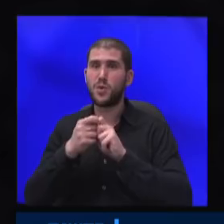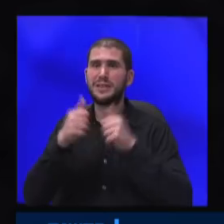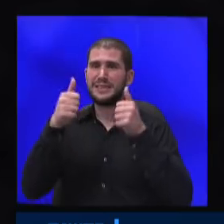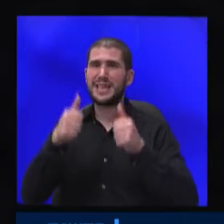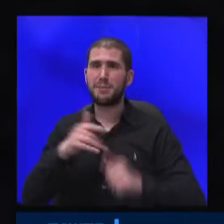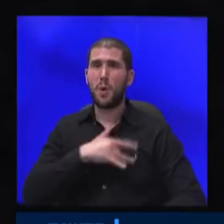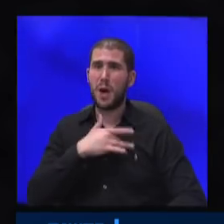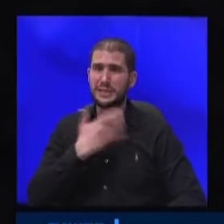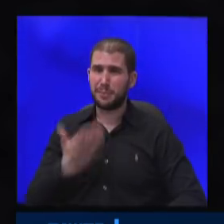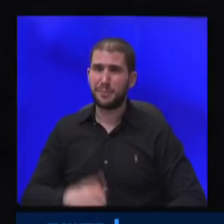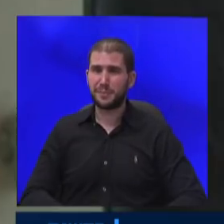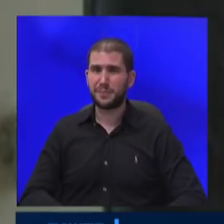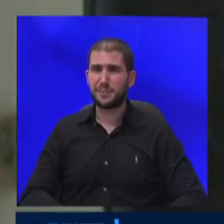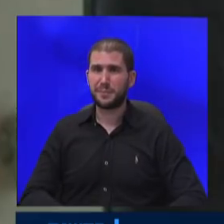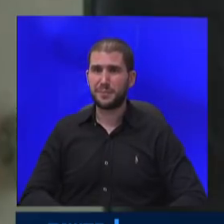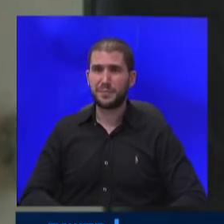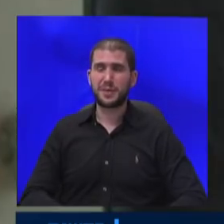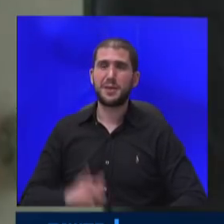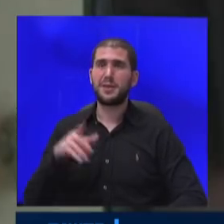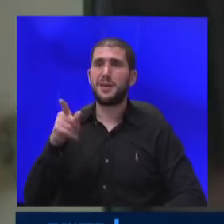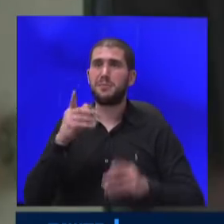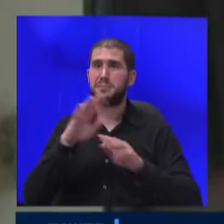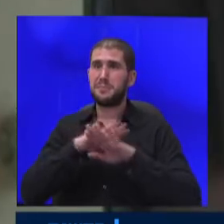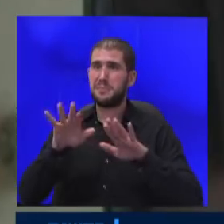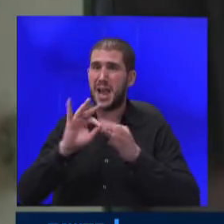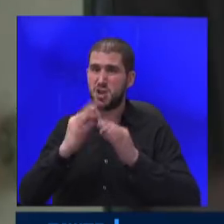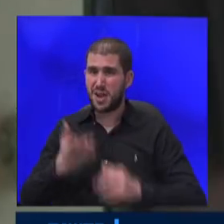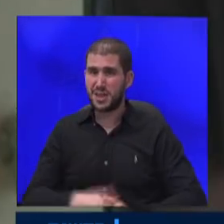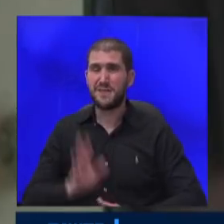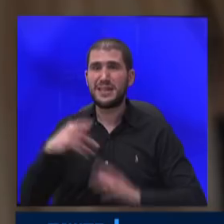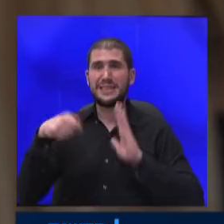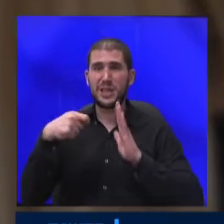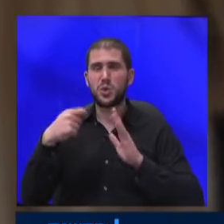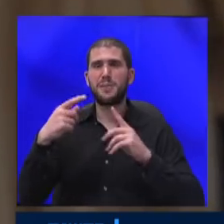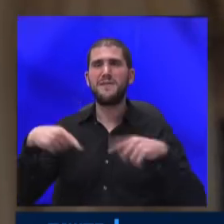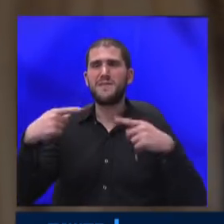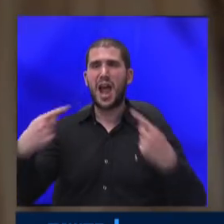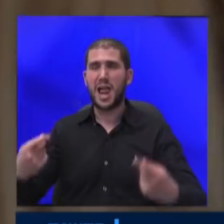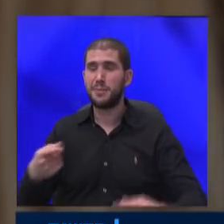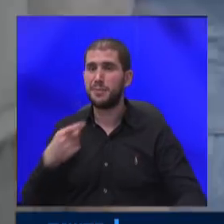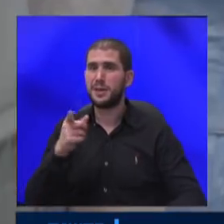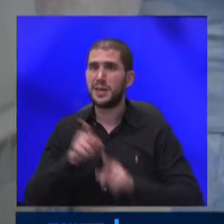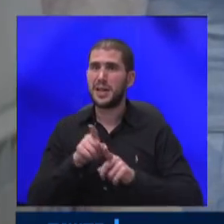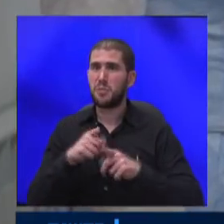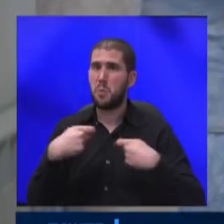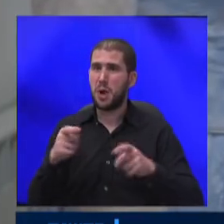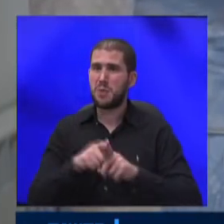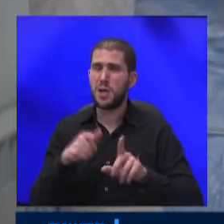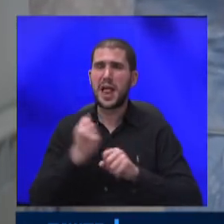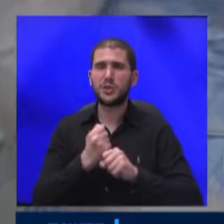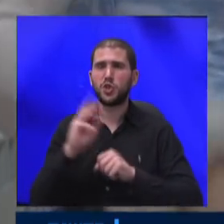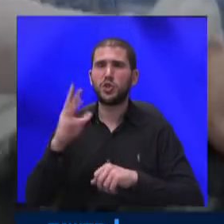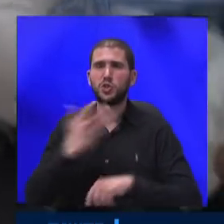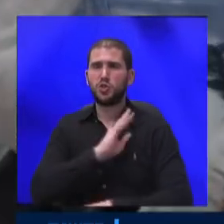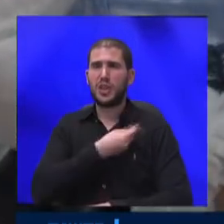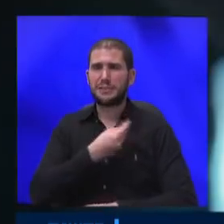בוואטסאפ, ממים ברשת, וסרטונים ויראליים. דרק כזה מוכר כמו נפט. לעשות שייקספיר בלבן זה